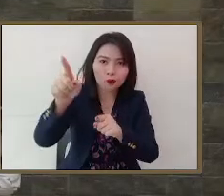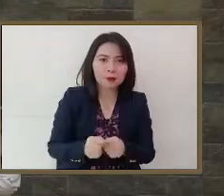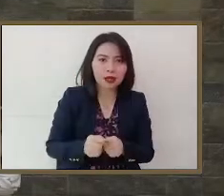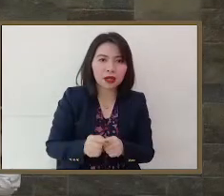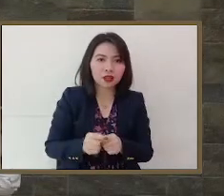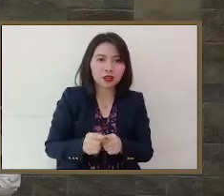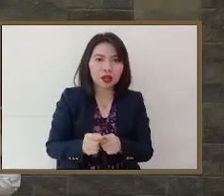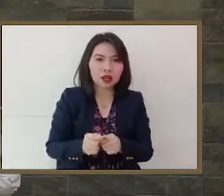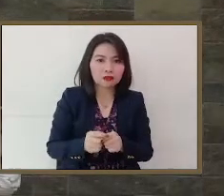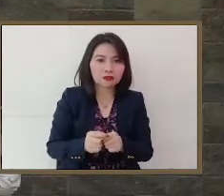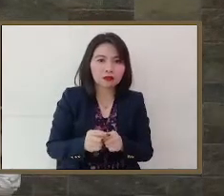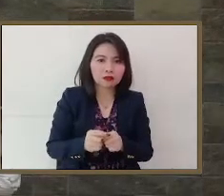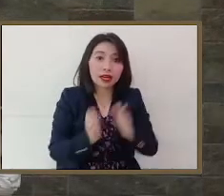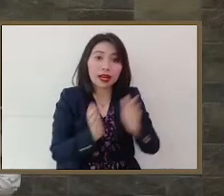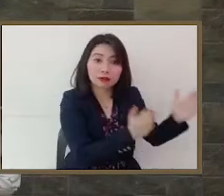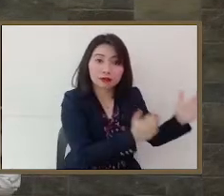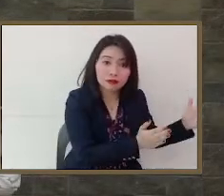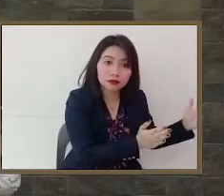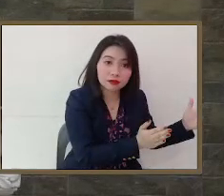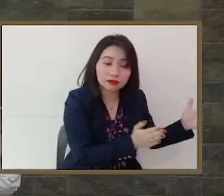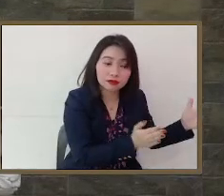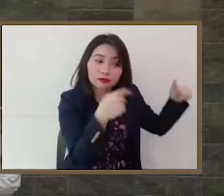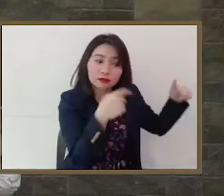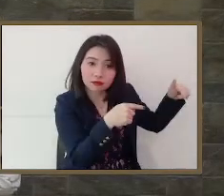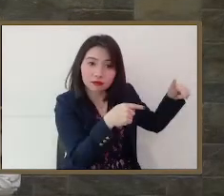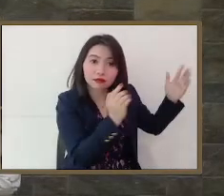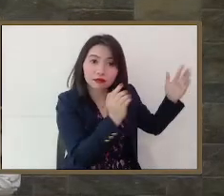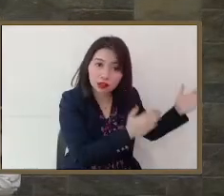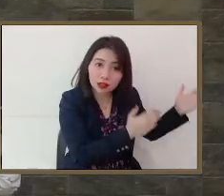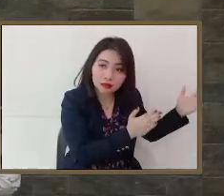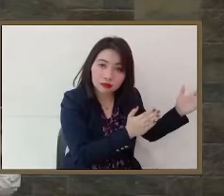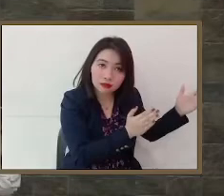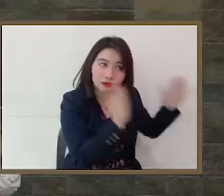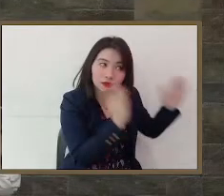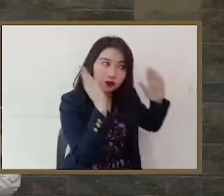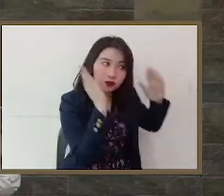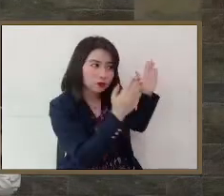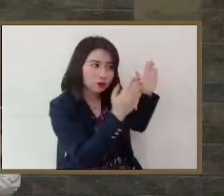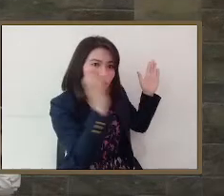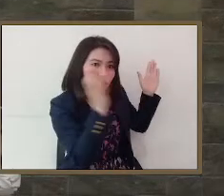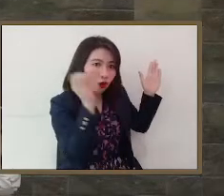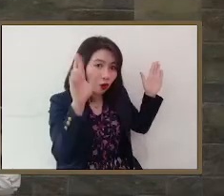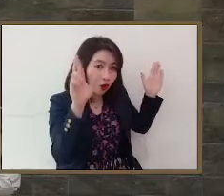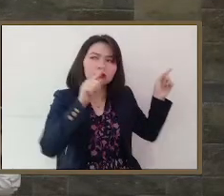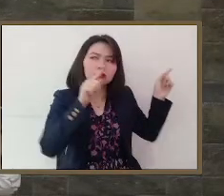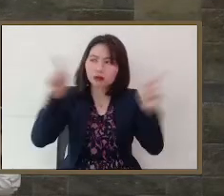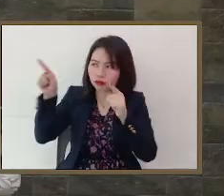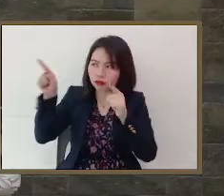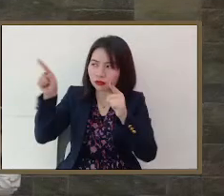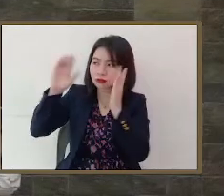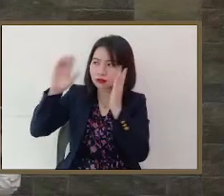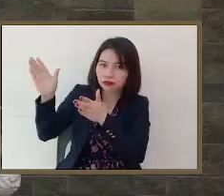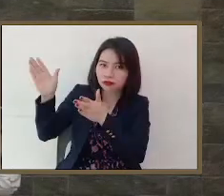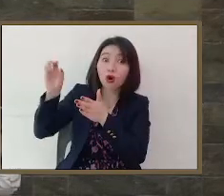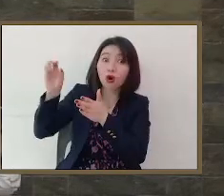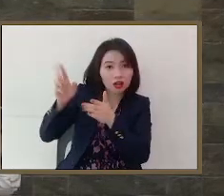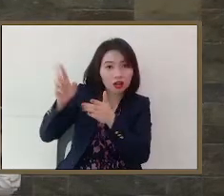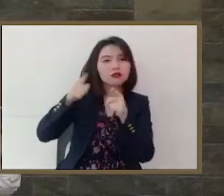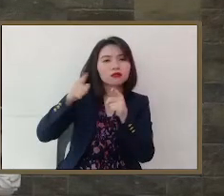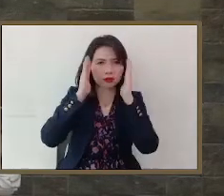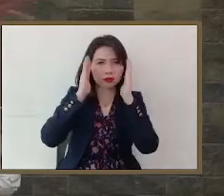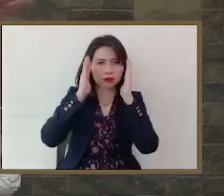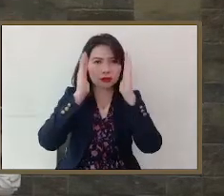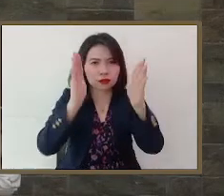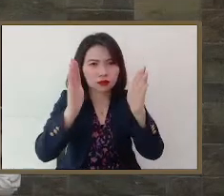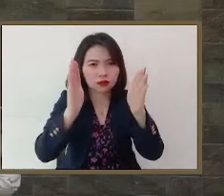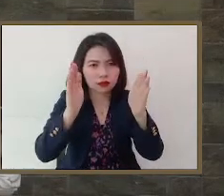turn right. Ang Diyos ang nagsasabing, all right, sige lang, diretso lang. Huwag kang lilingon, huwag kang kakaliwa,